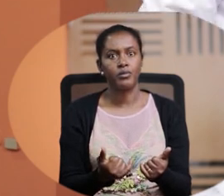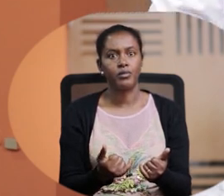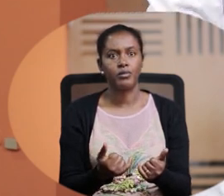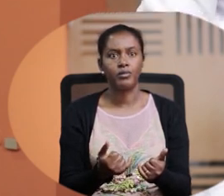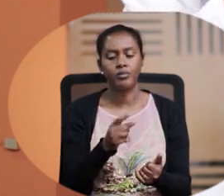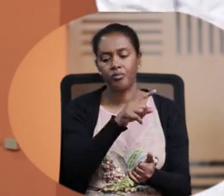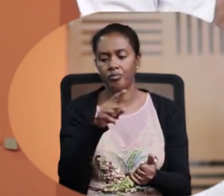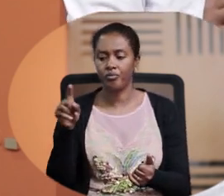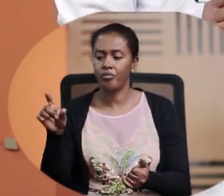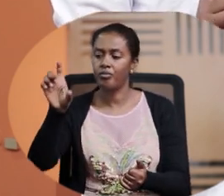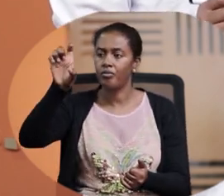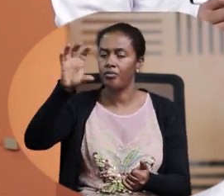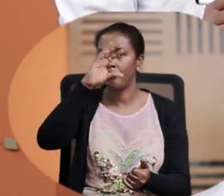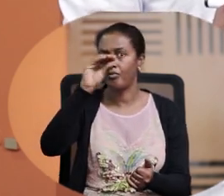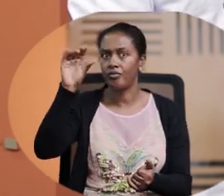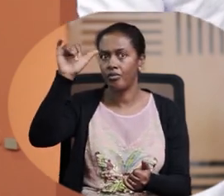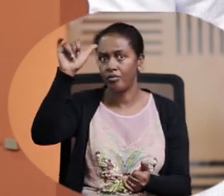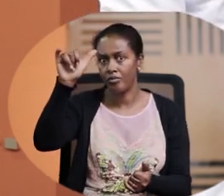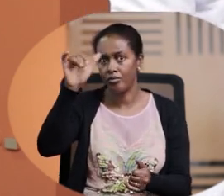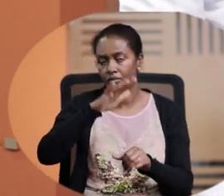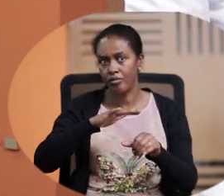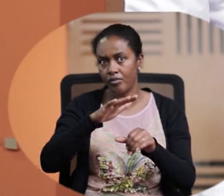taafi ya kabukan akka kanan kaafne boda malguna